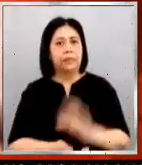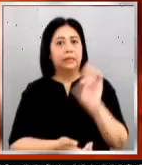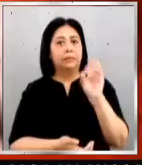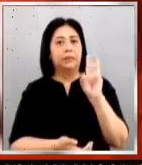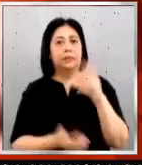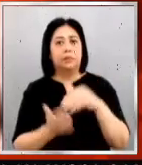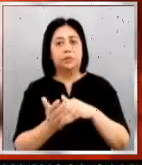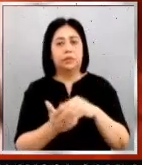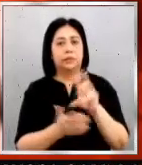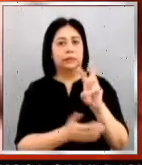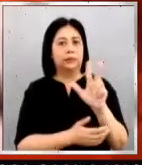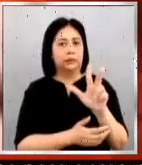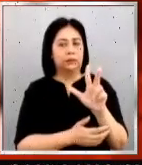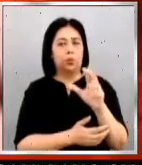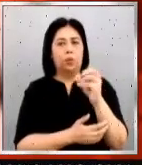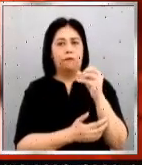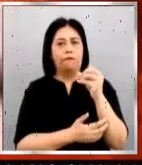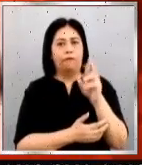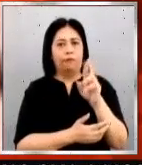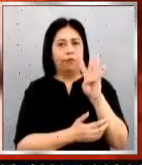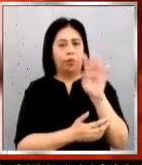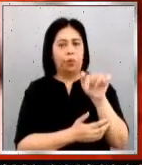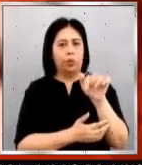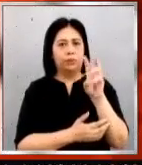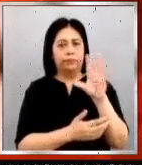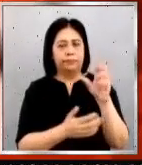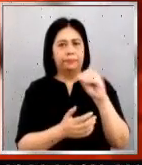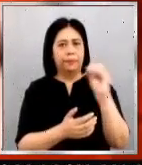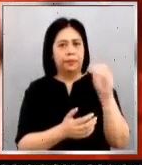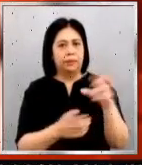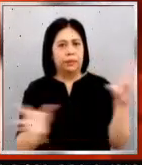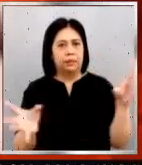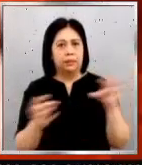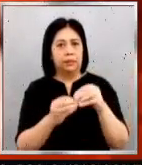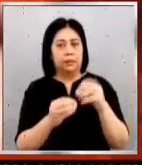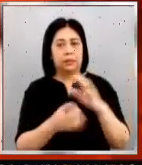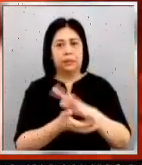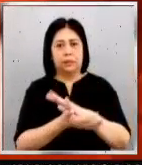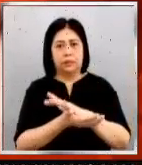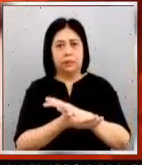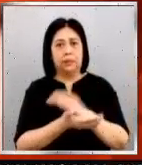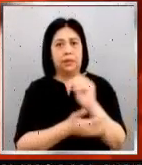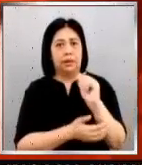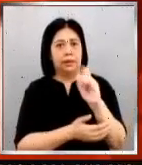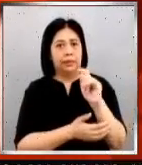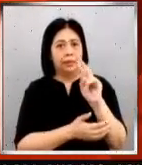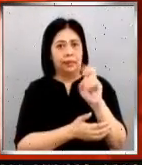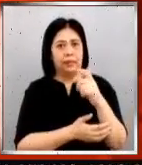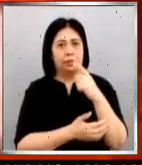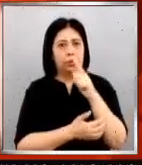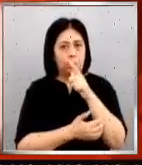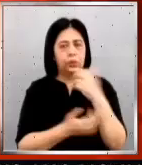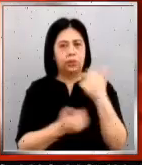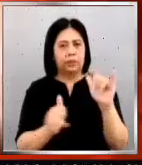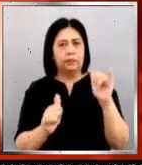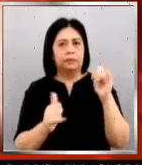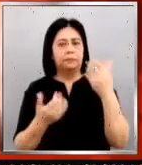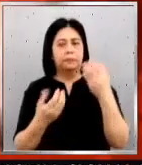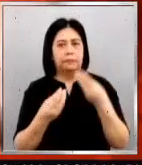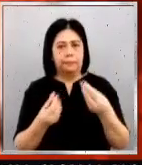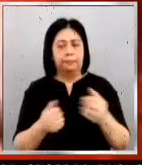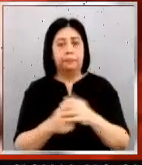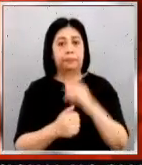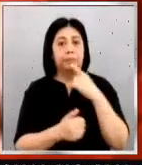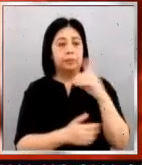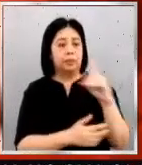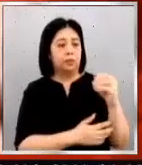76,063 o 4.6% ang kabuuang COVID cases sa bansa ang active cases o yung mga nagpapagaling pa. Sabi ng Department of Health, maaaring